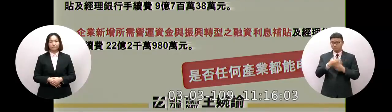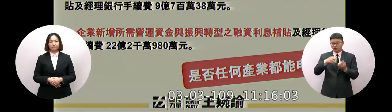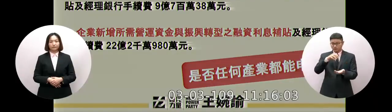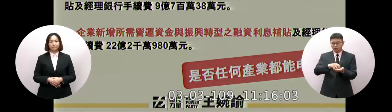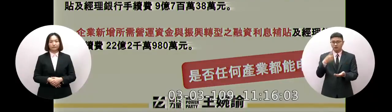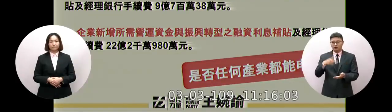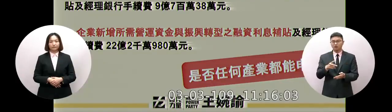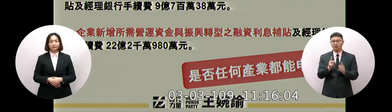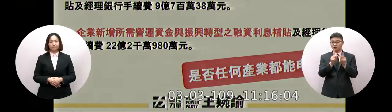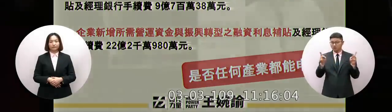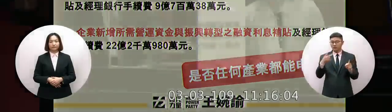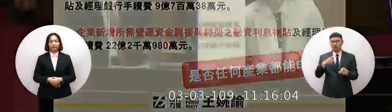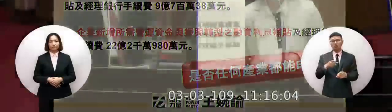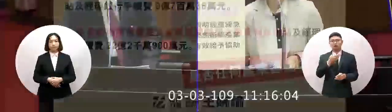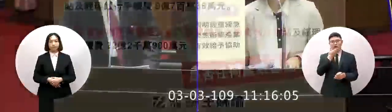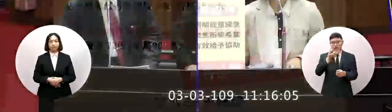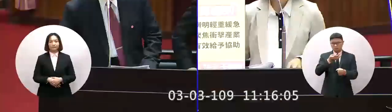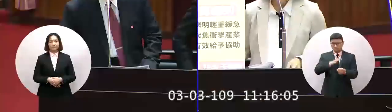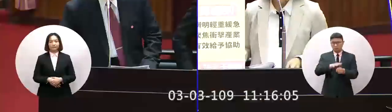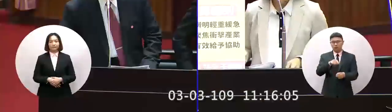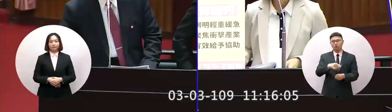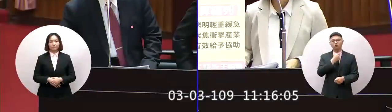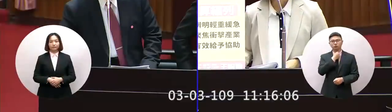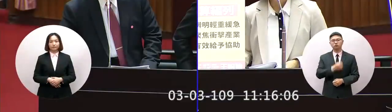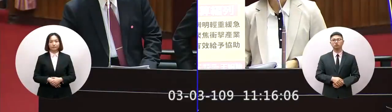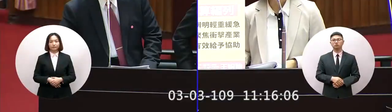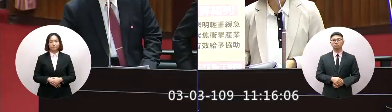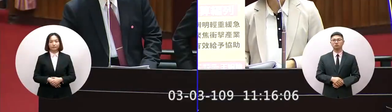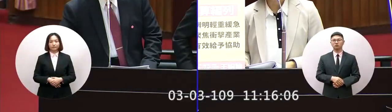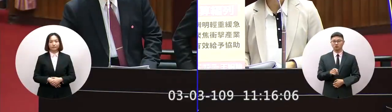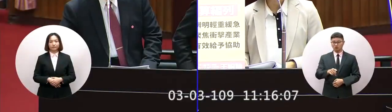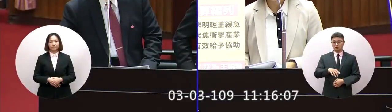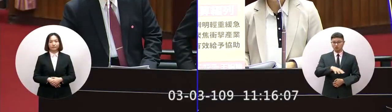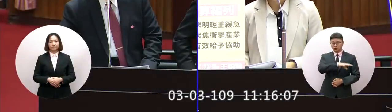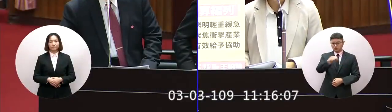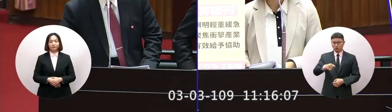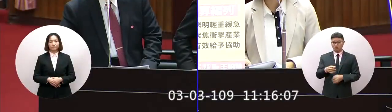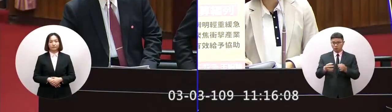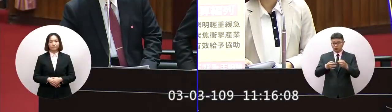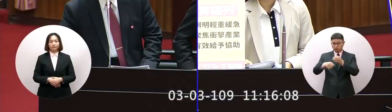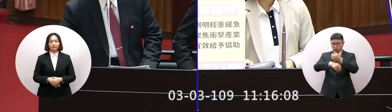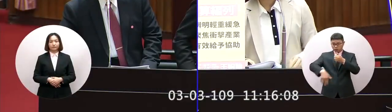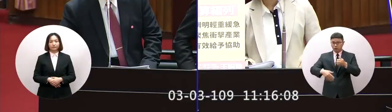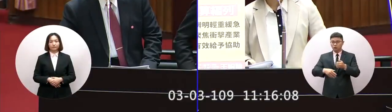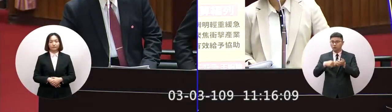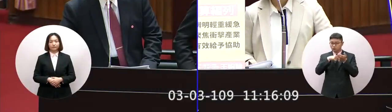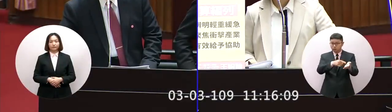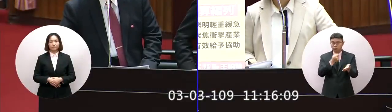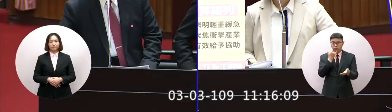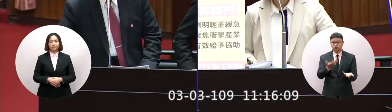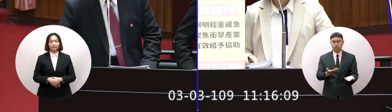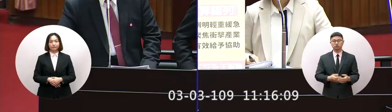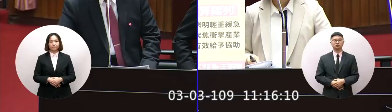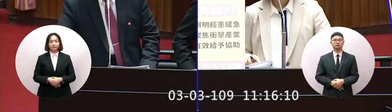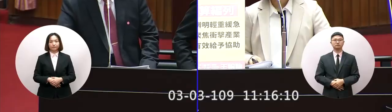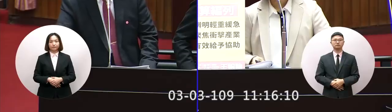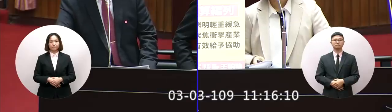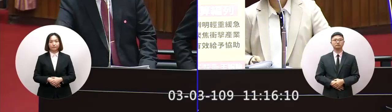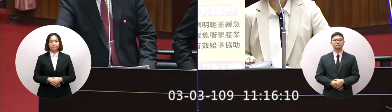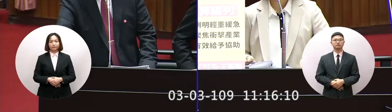的部分以及利息的补贴，我们想请教说这部分是不是所有的产业所有的人都适用都能够申请？